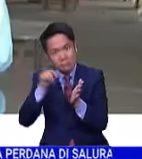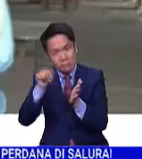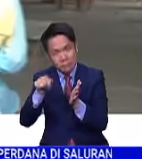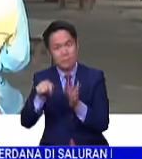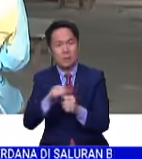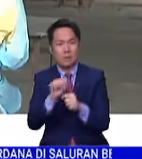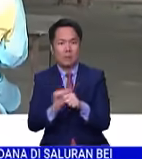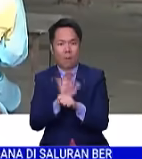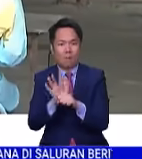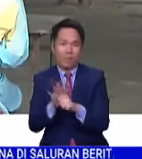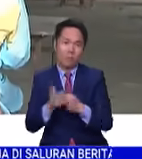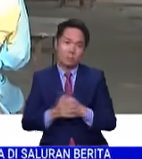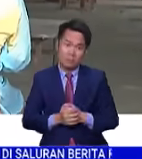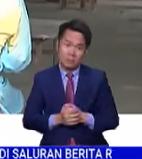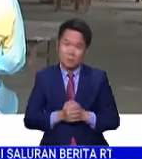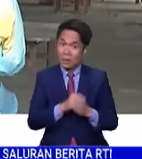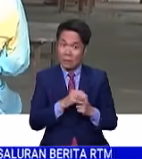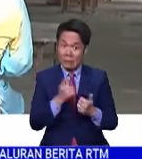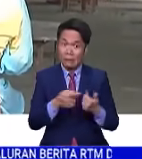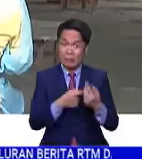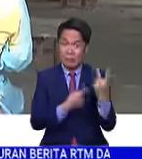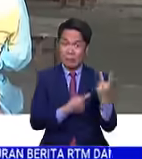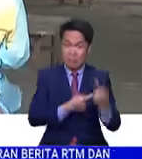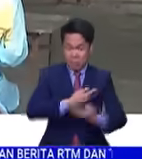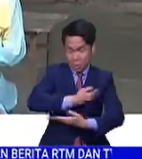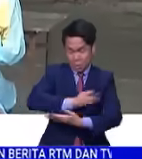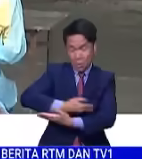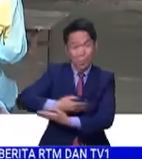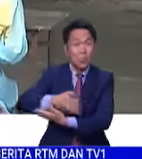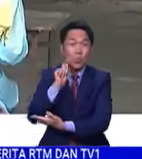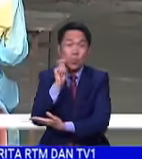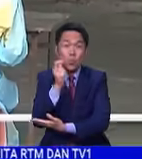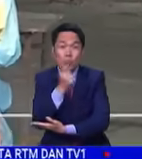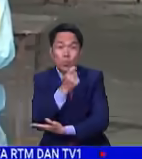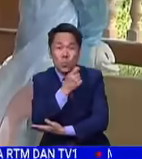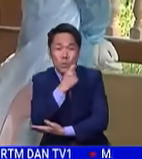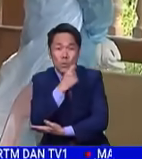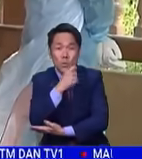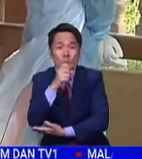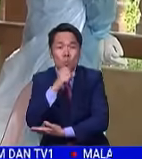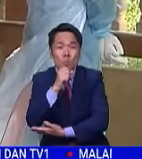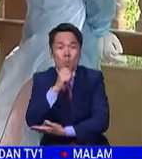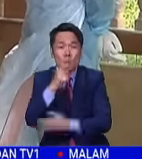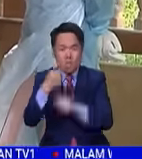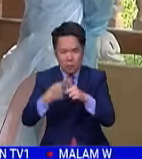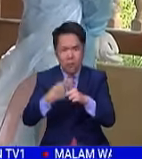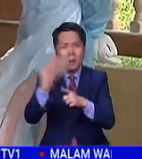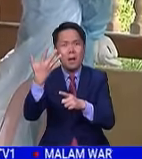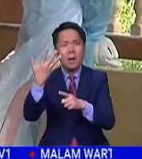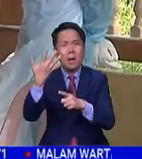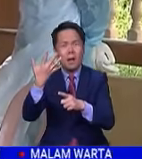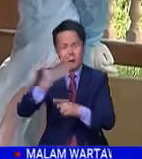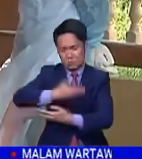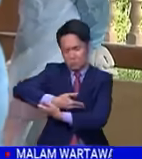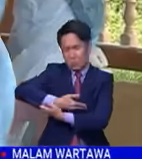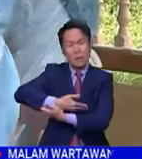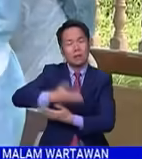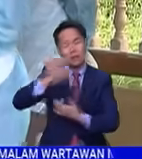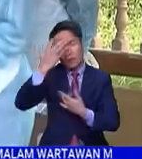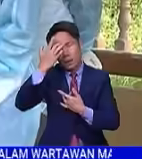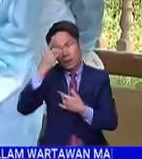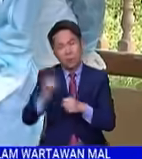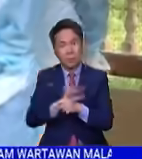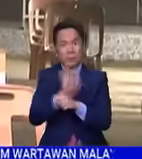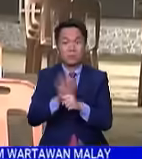positif COVID-19, termasuk sepasang bayi perempuan kembar berusia 5 bulan. Datuk Dr. Zaini bercakap kepada